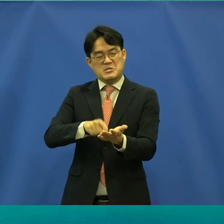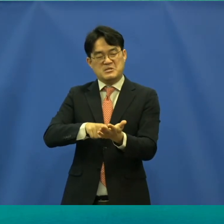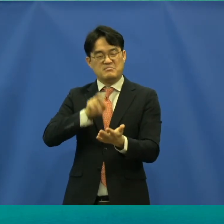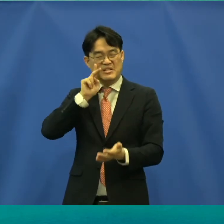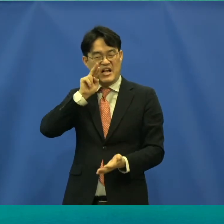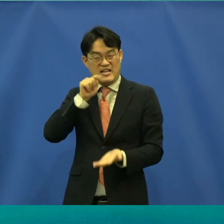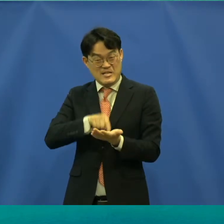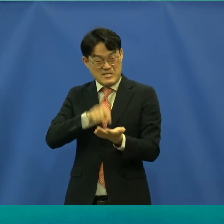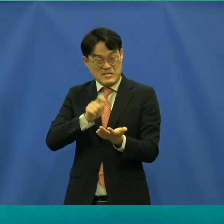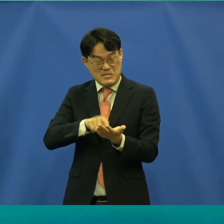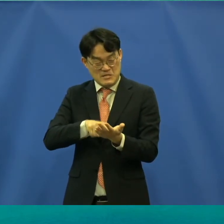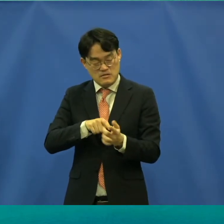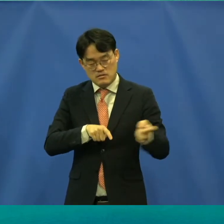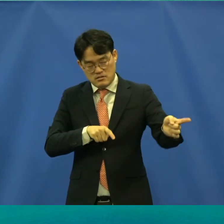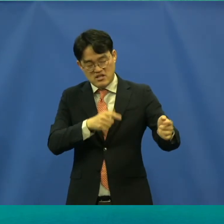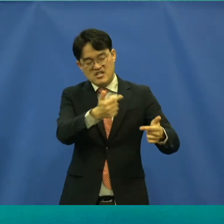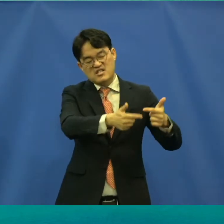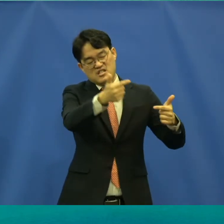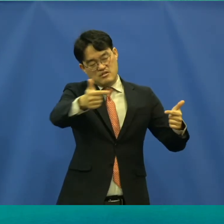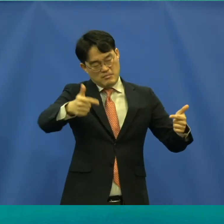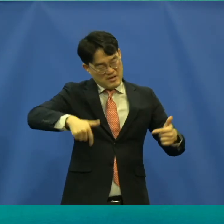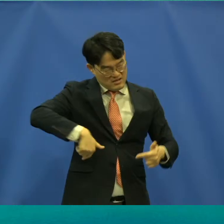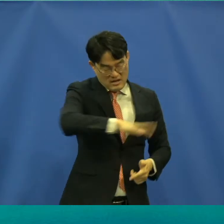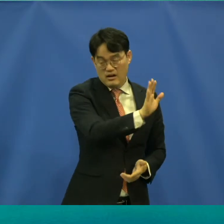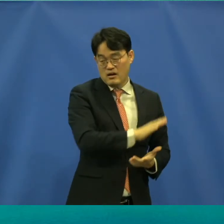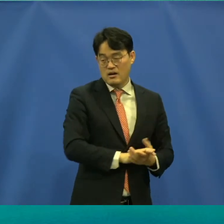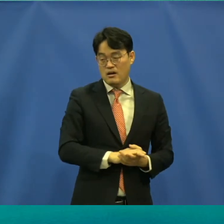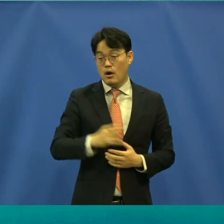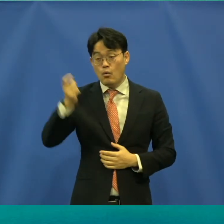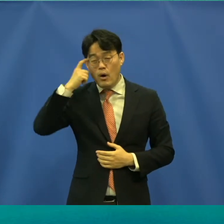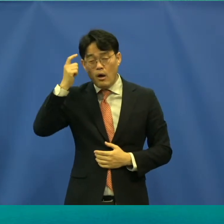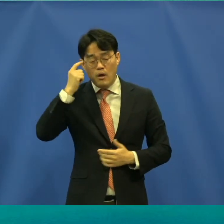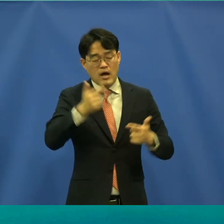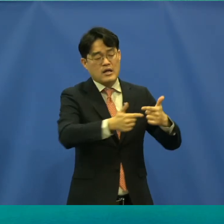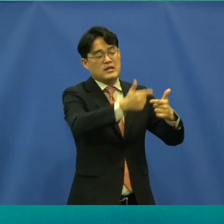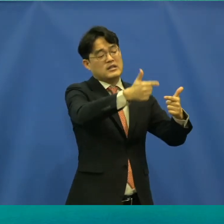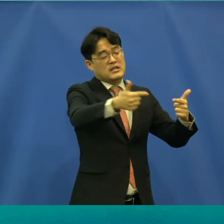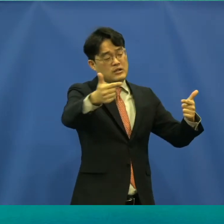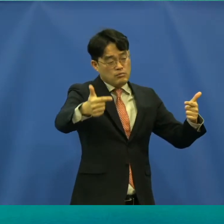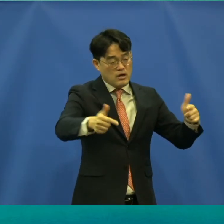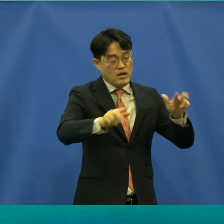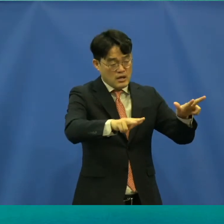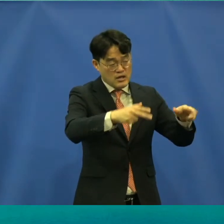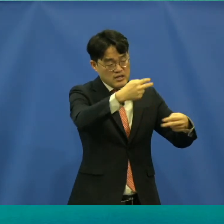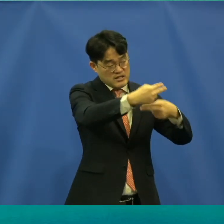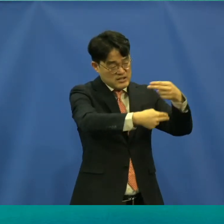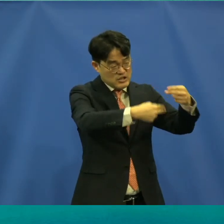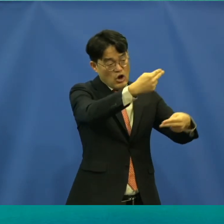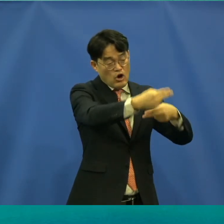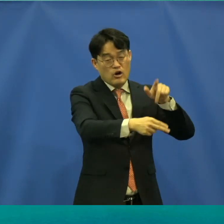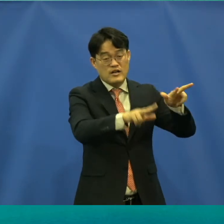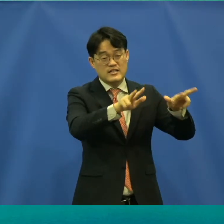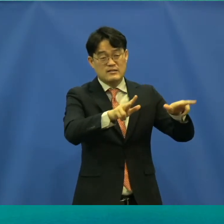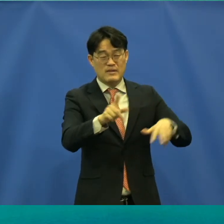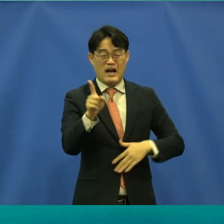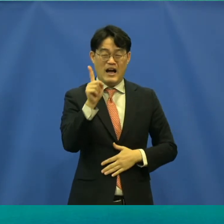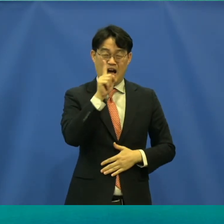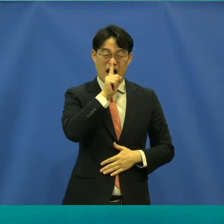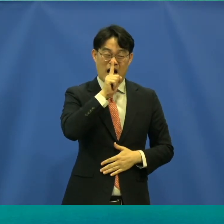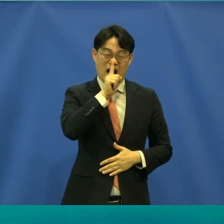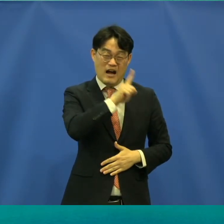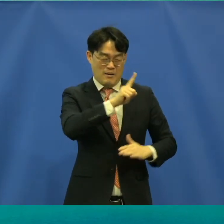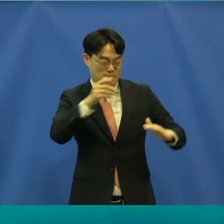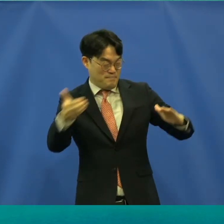그 악독이 내 앞에 상대되었다, 이 말은 니느웨가 지금 끝지점에 가 있다는, 끝지점, 소돔과